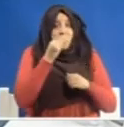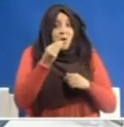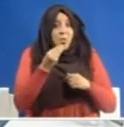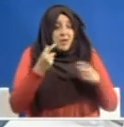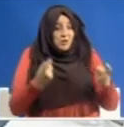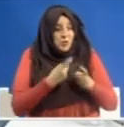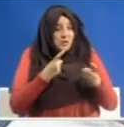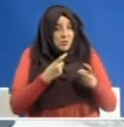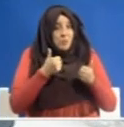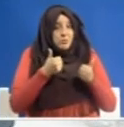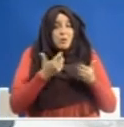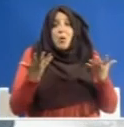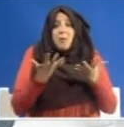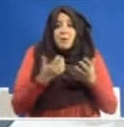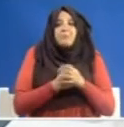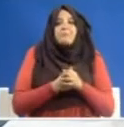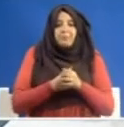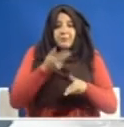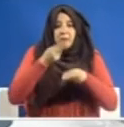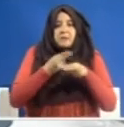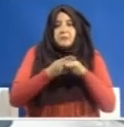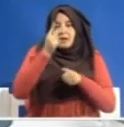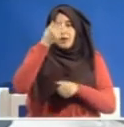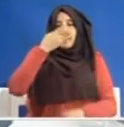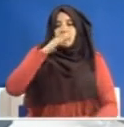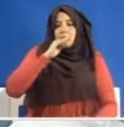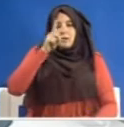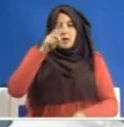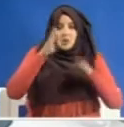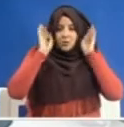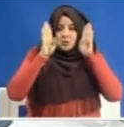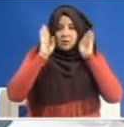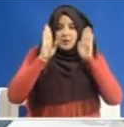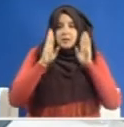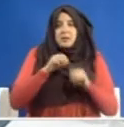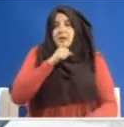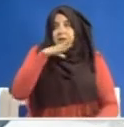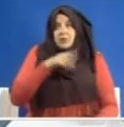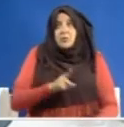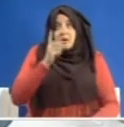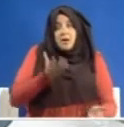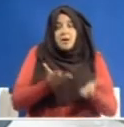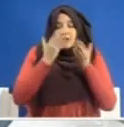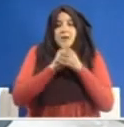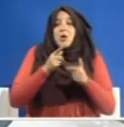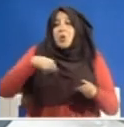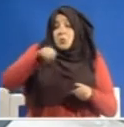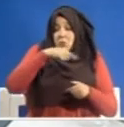وقويمة أيضا؟ بسم الله والحمد لله والصلاة والسلام على رسول الله، معاشر المشاهدين الكرام، السلام عليكم ورحمة